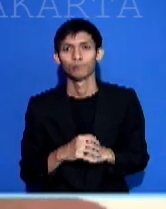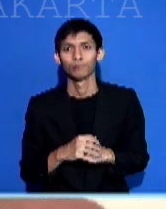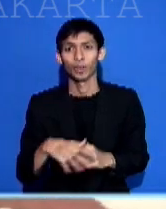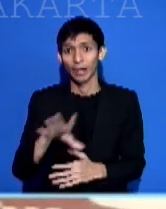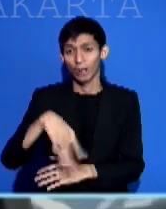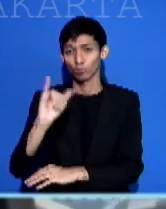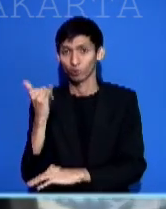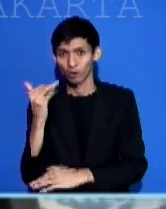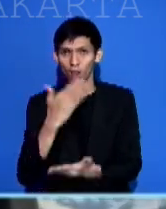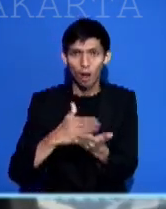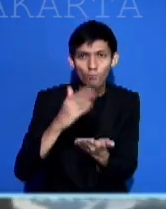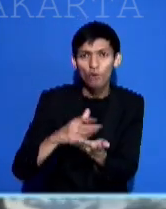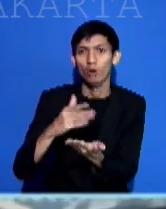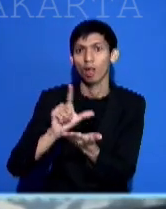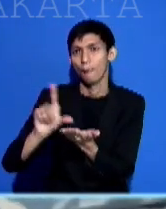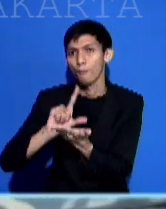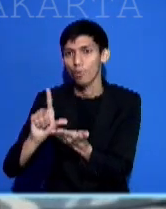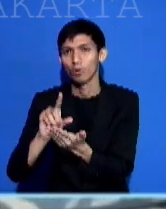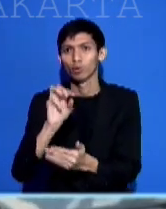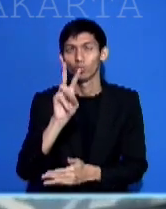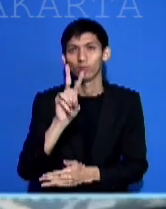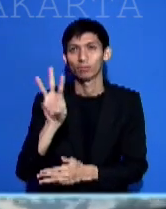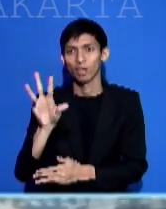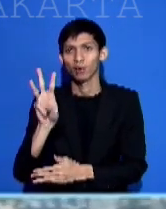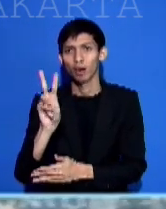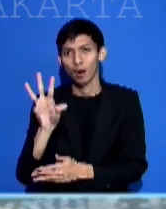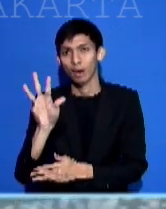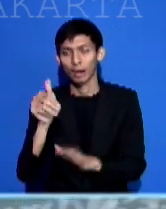melaporkan 896 narapidana telah masuk sebagai DPT,